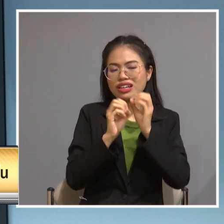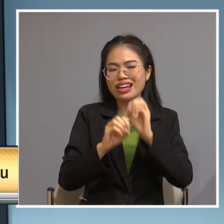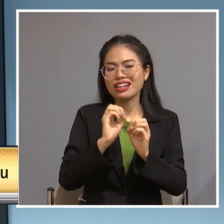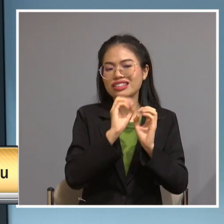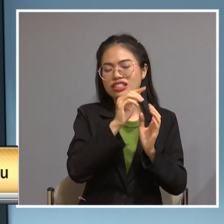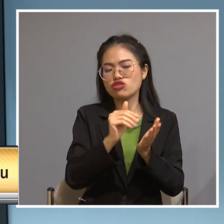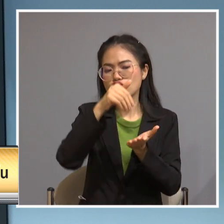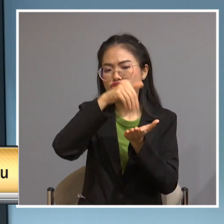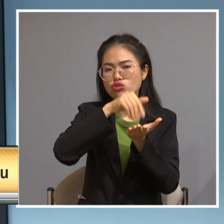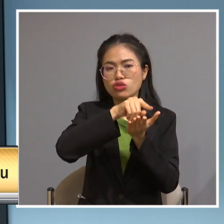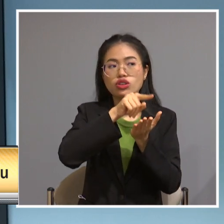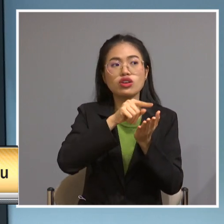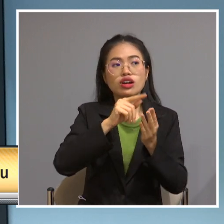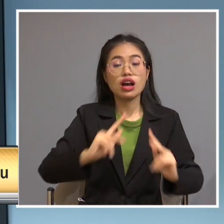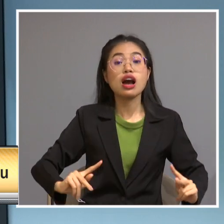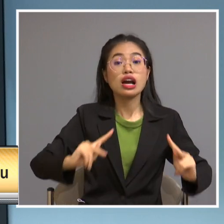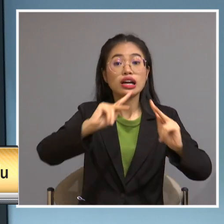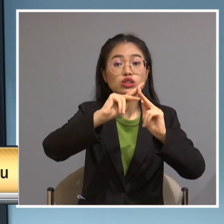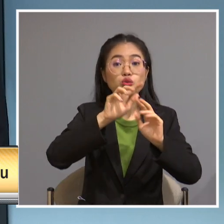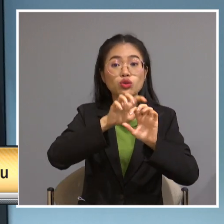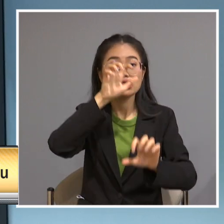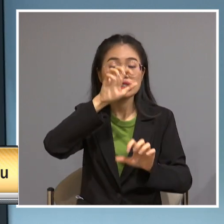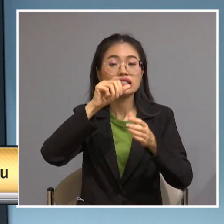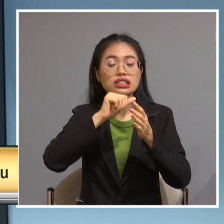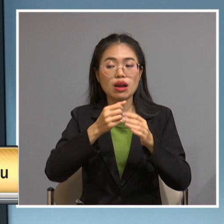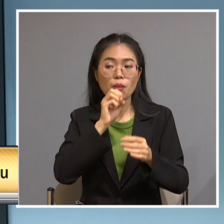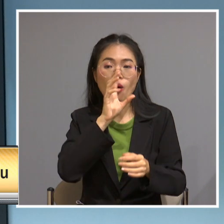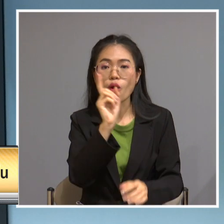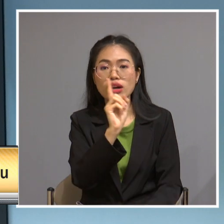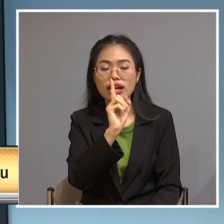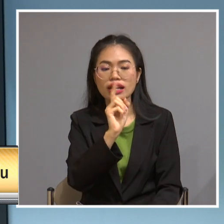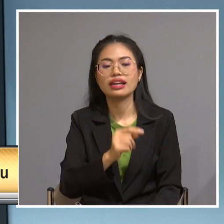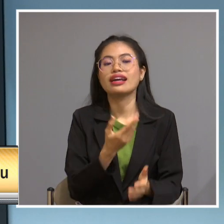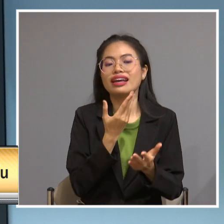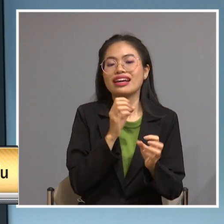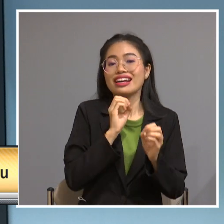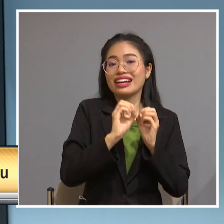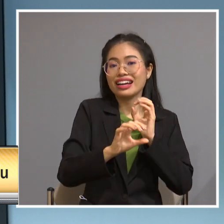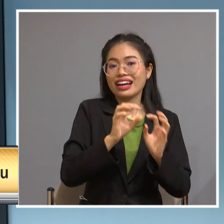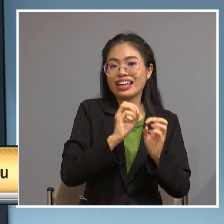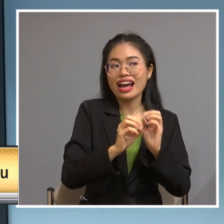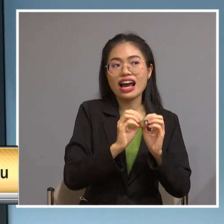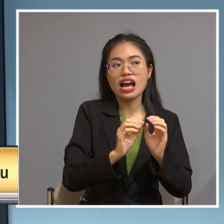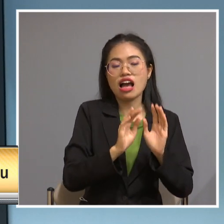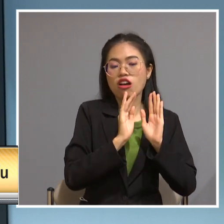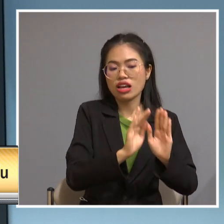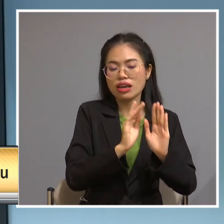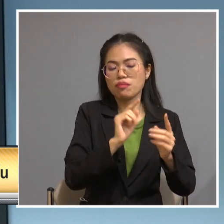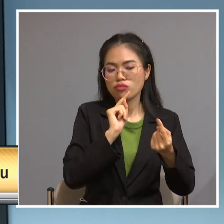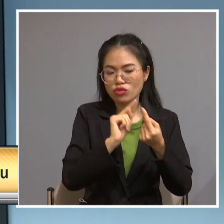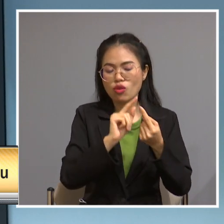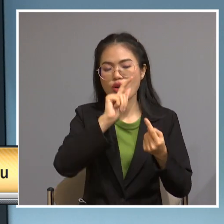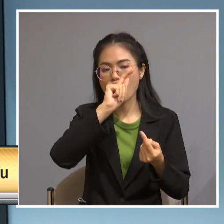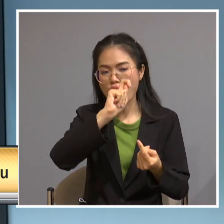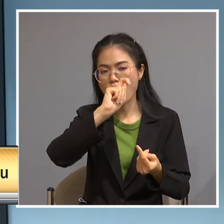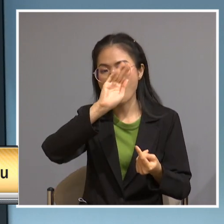ี่กระสวงมาไยได้ออกตรงกลางทางกจะเปเรื่องของการจัดเก็ขยะของกลางปกสทางถิซึ่ปั